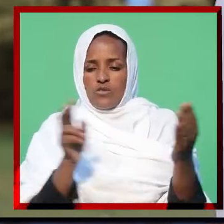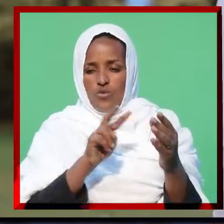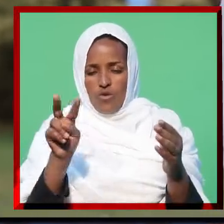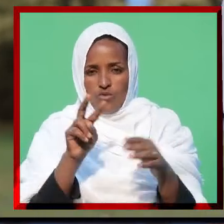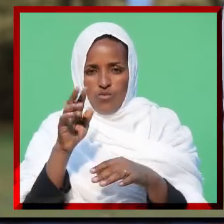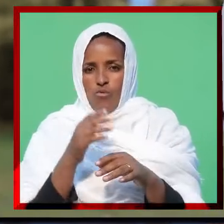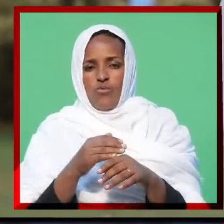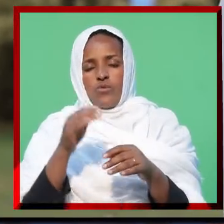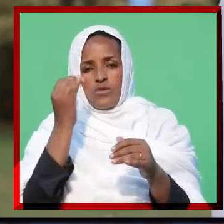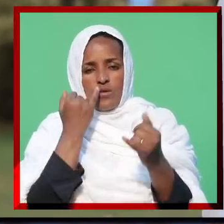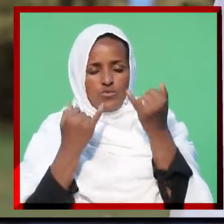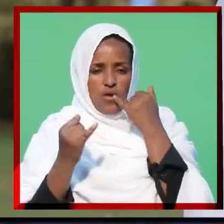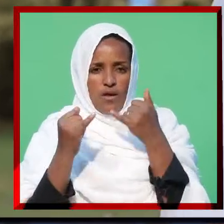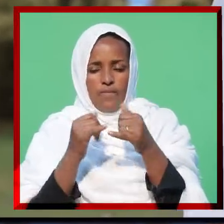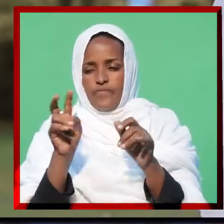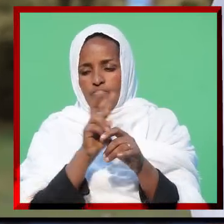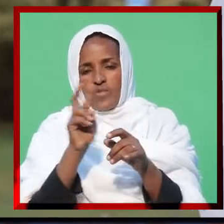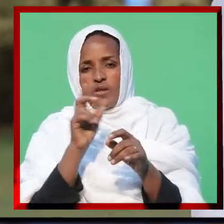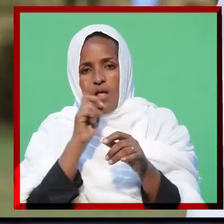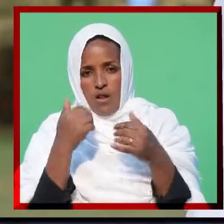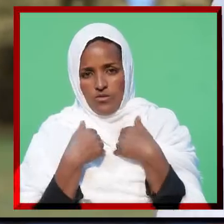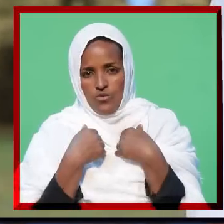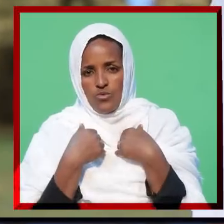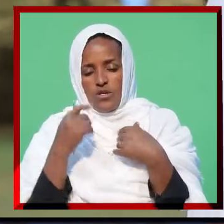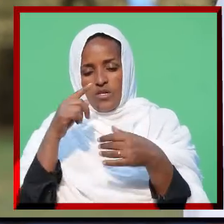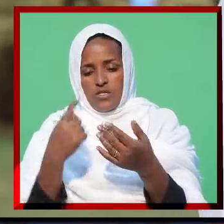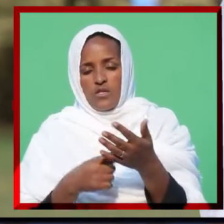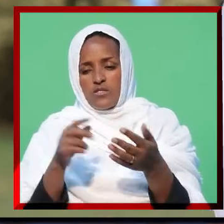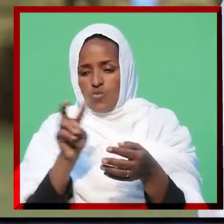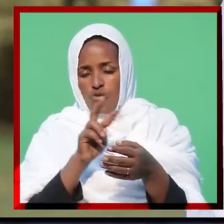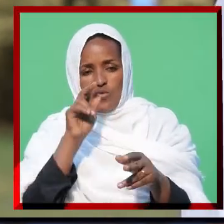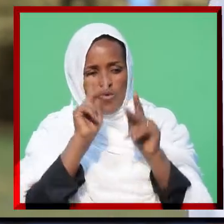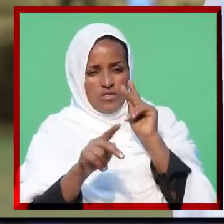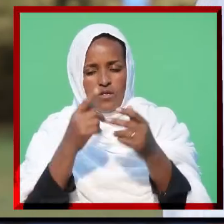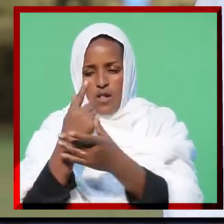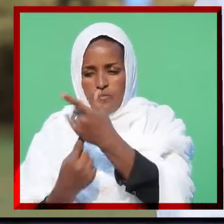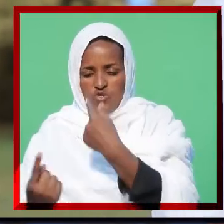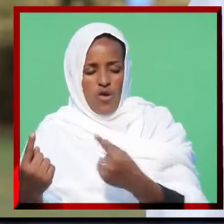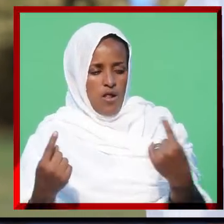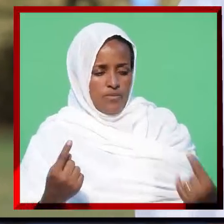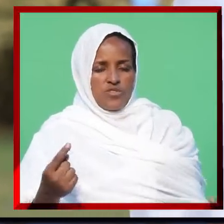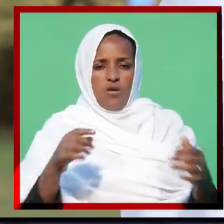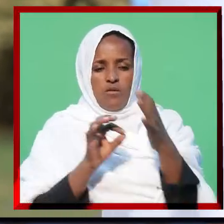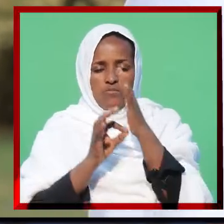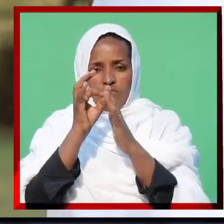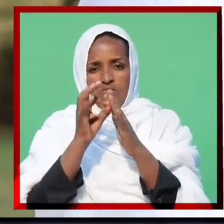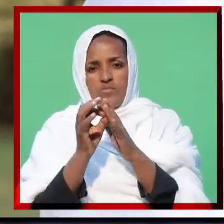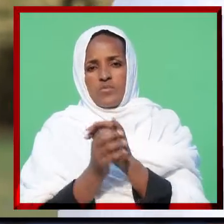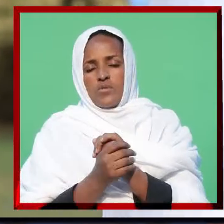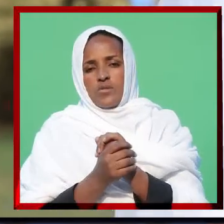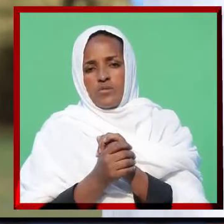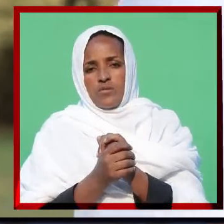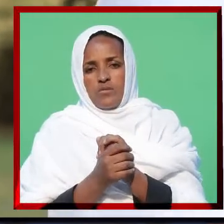የሁለቱ ነገር ኢየሩሳሌም በይሁዳ ግዛት ነው ያለችው ስለዚህ የሁለቱን ህዝብ ለየብቻ ለይተው ይቆጥሩታል እስራኤልም ይላቸው እንደዛ